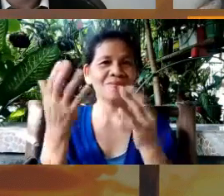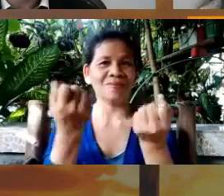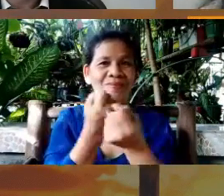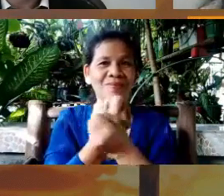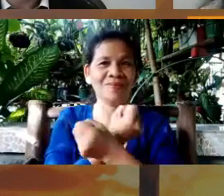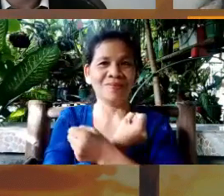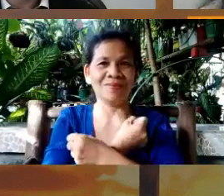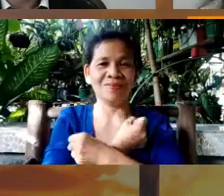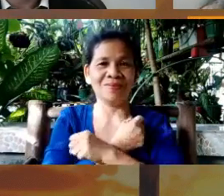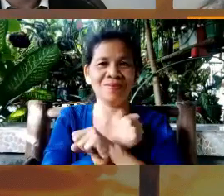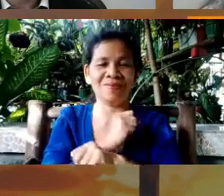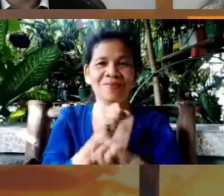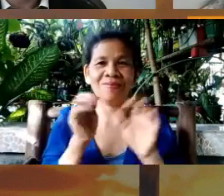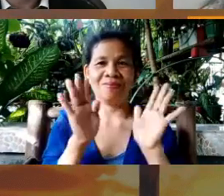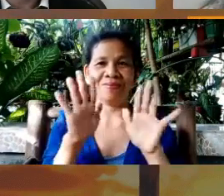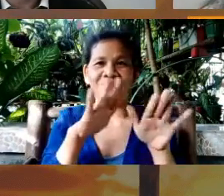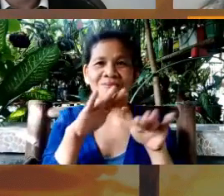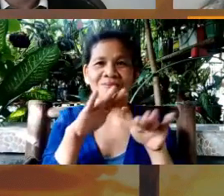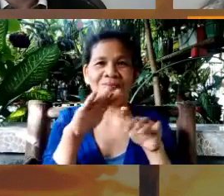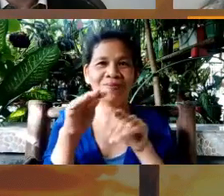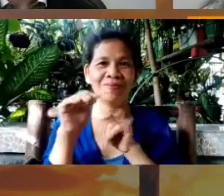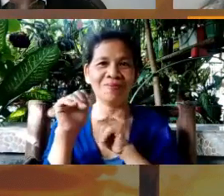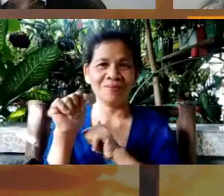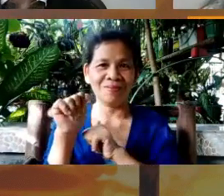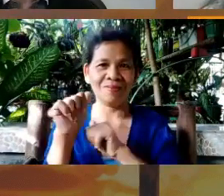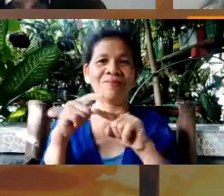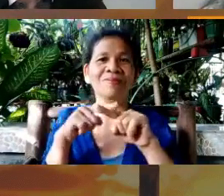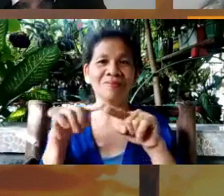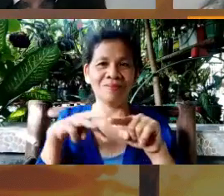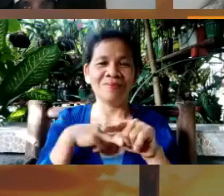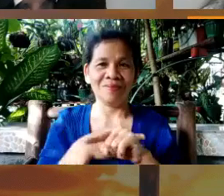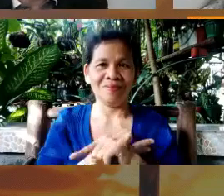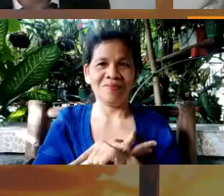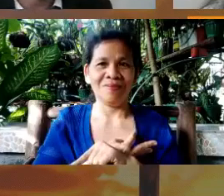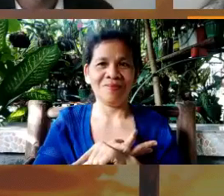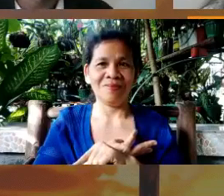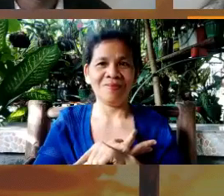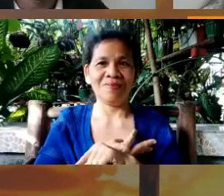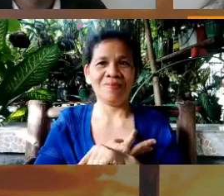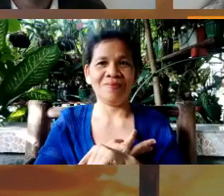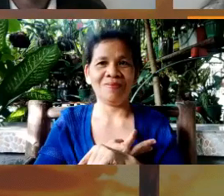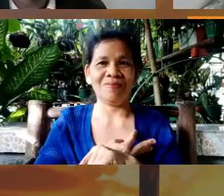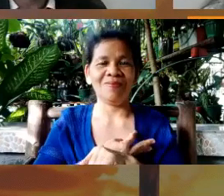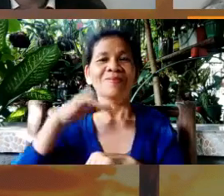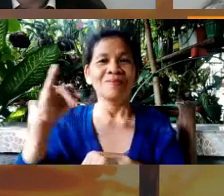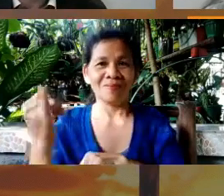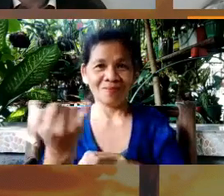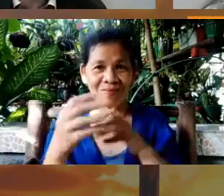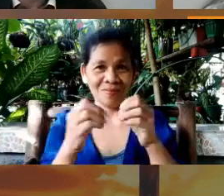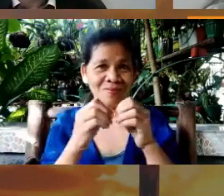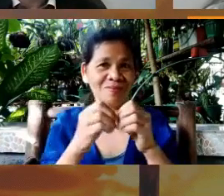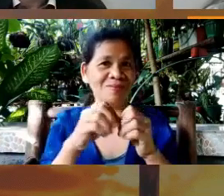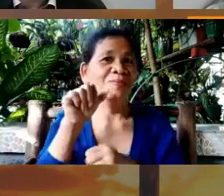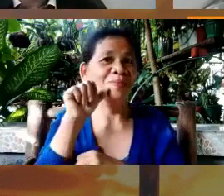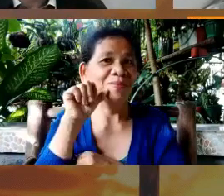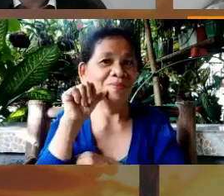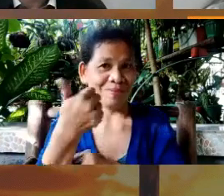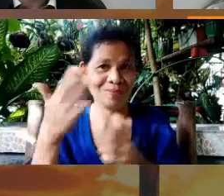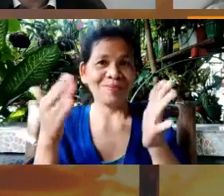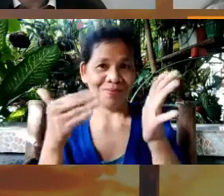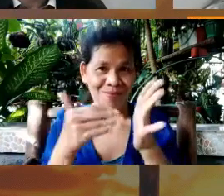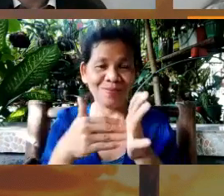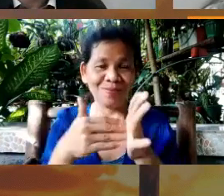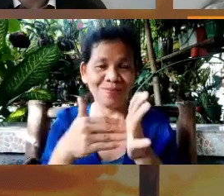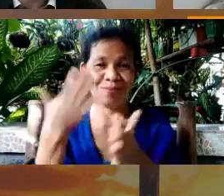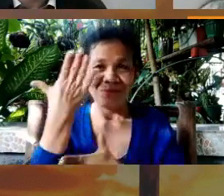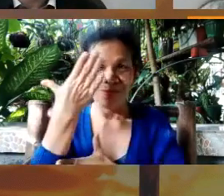nagpapaalam sa inyo. Datapot, nice po namin patuloy paabot sa inyong panaya sa araw ng bukas. Huwag po kayong mawawala. Napakaganda po